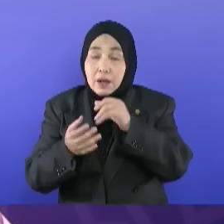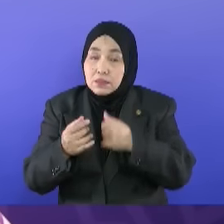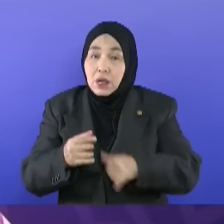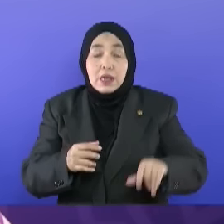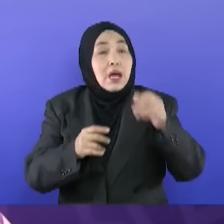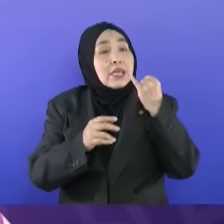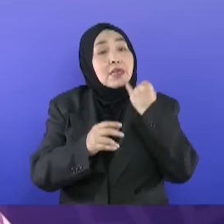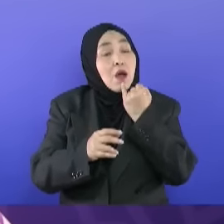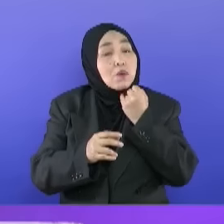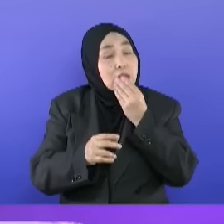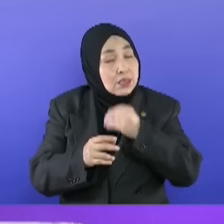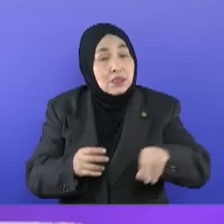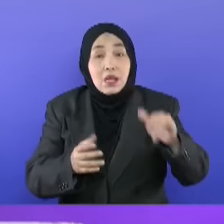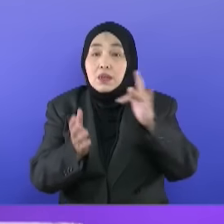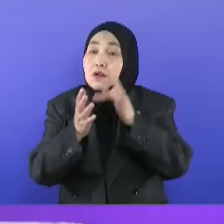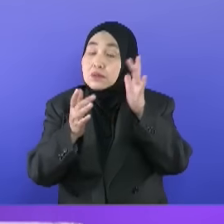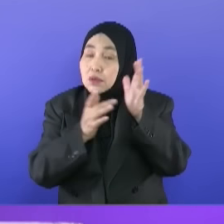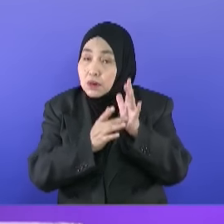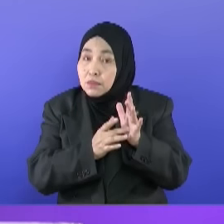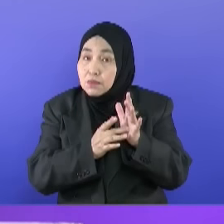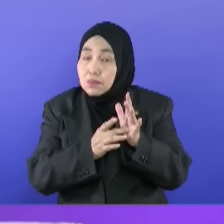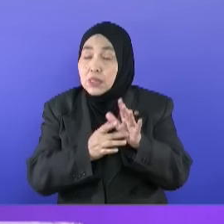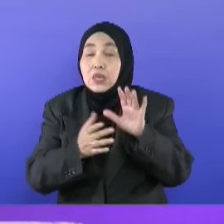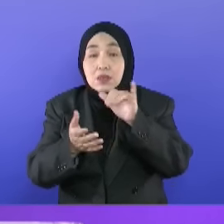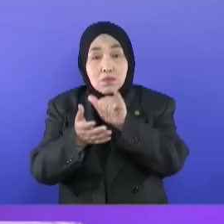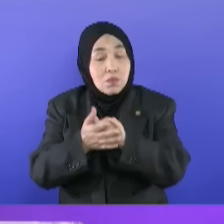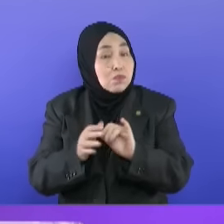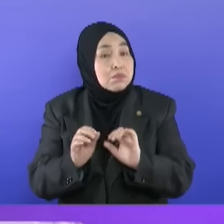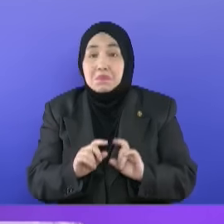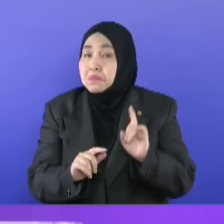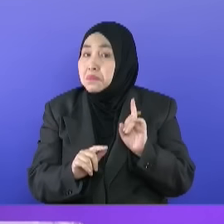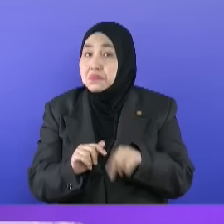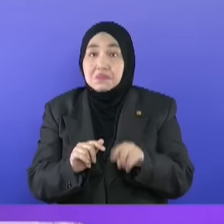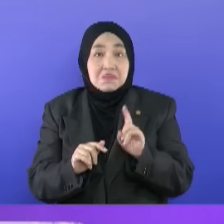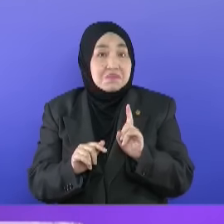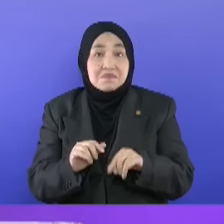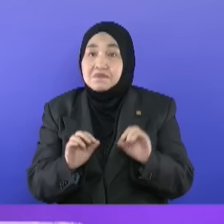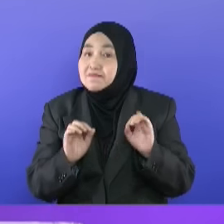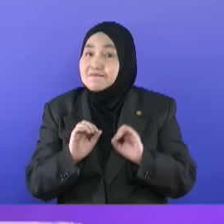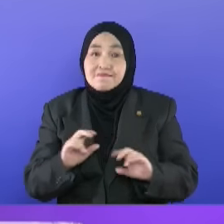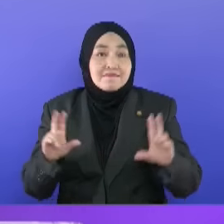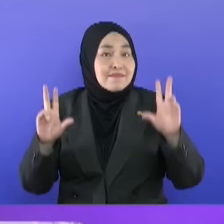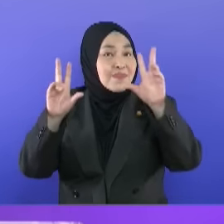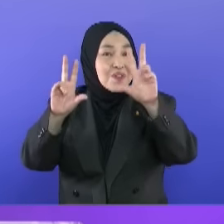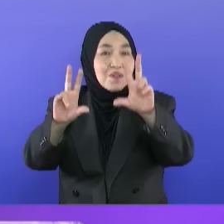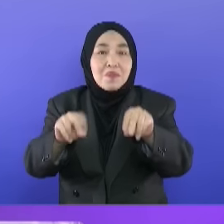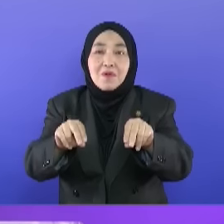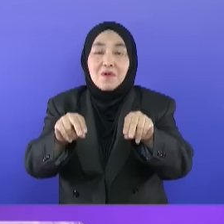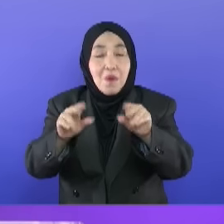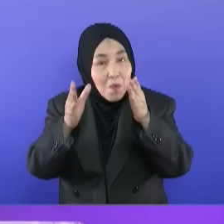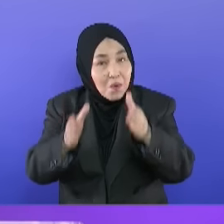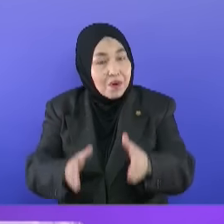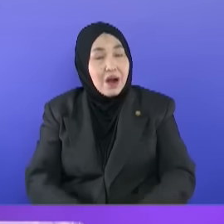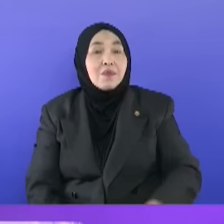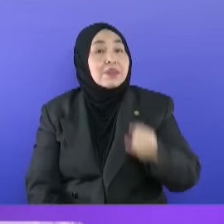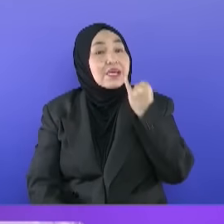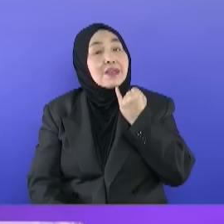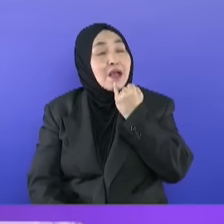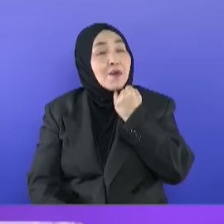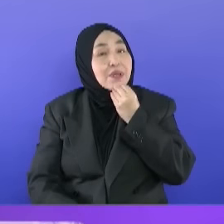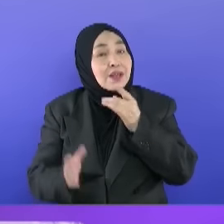wan nasara hatta tattabi millatahum. Iaitu tidak mungkin dan tidak mungkin kam ya dan orang-orang Yahudi